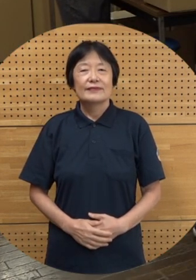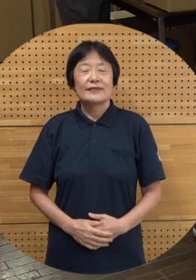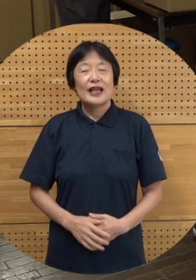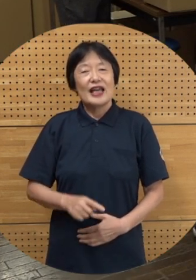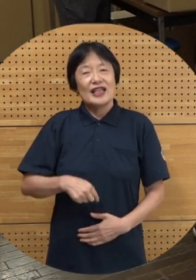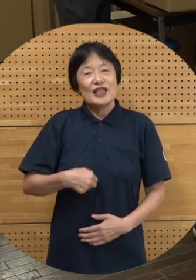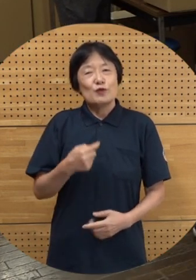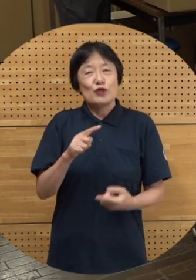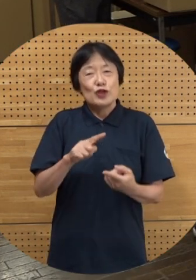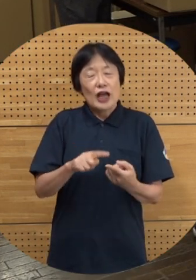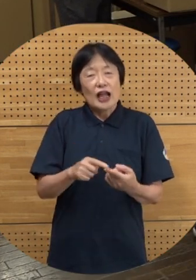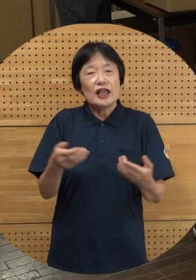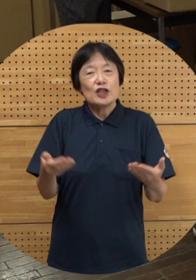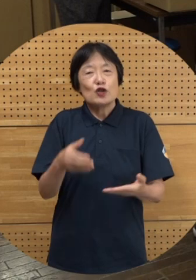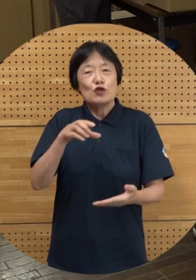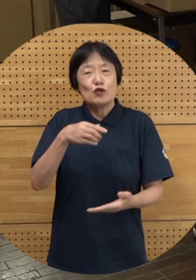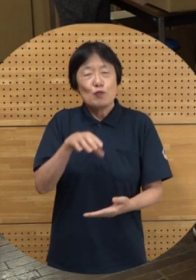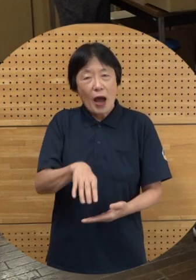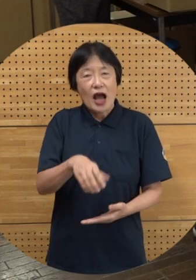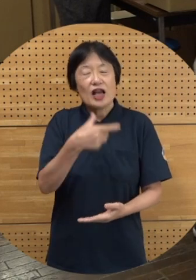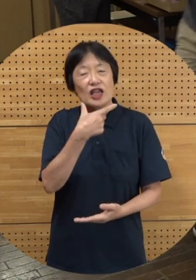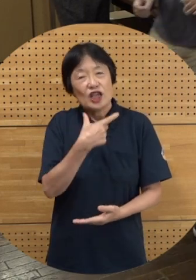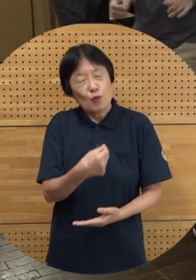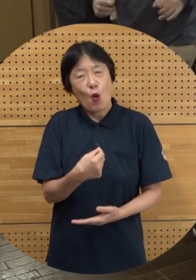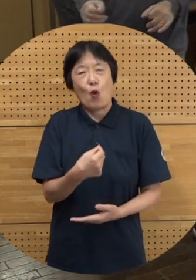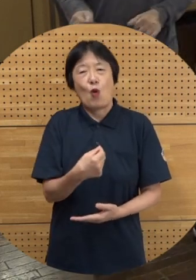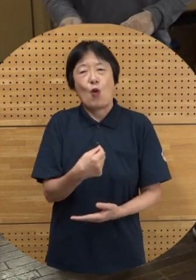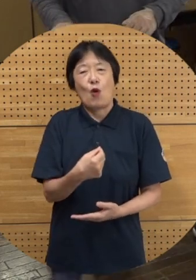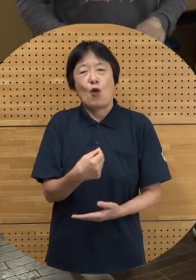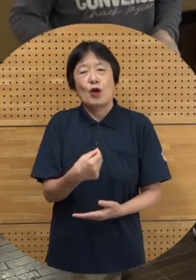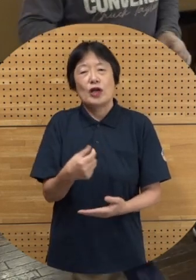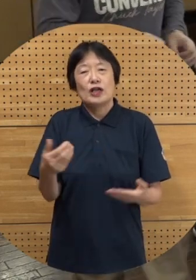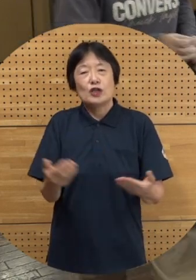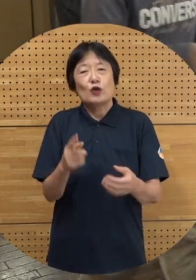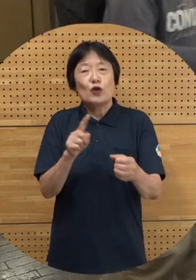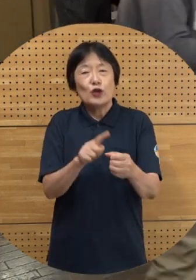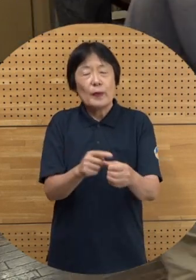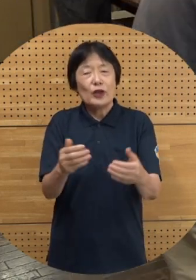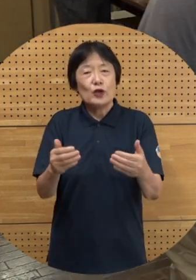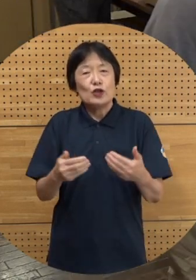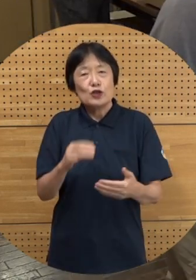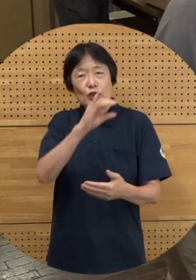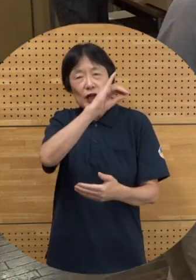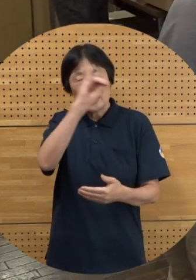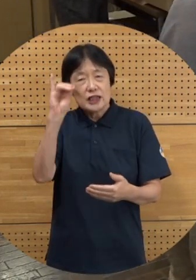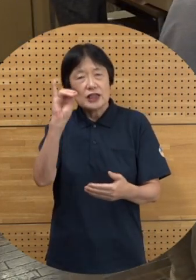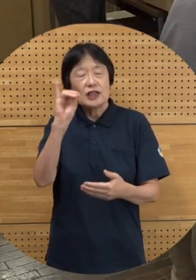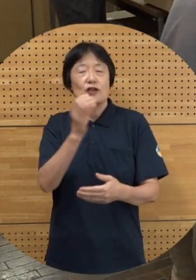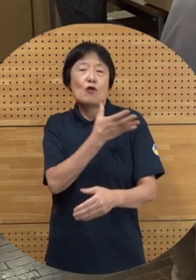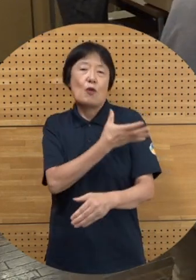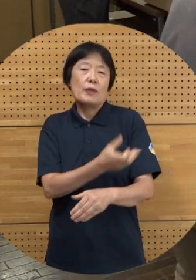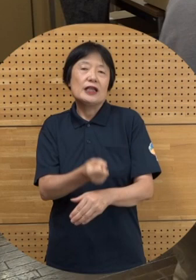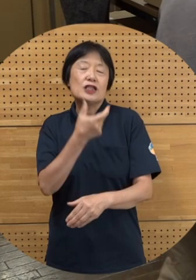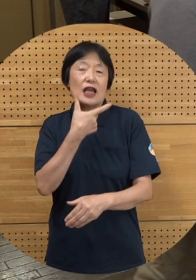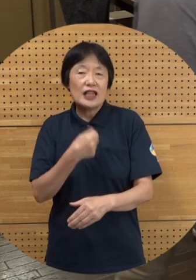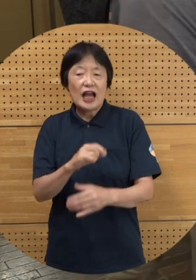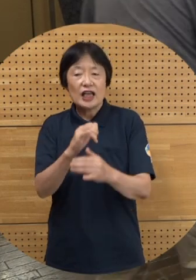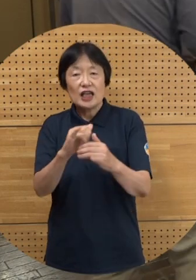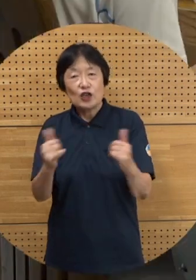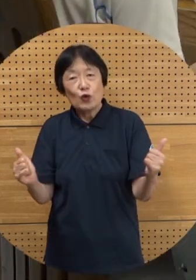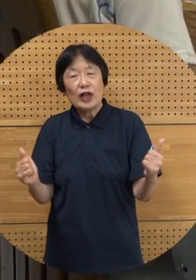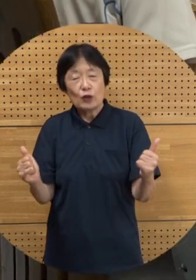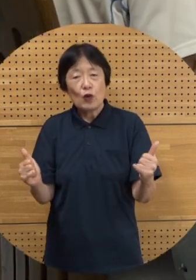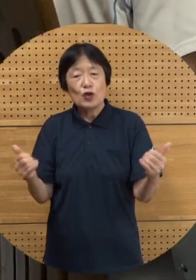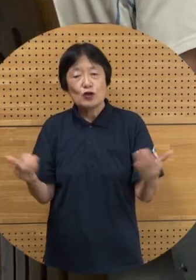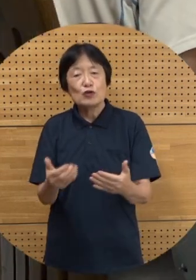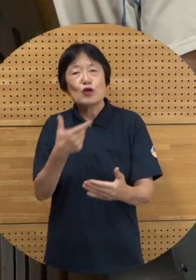自分に合った職場で働きたい人や働くために必要な知識を身につけたい人など、就職を希望